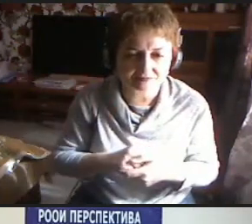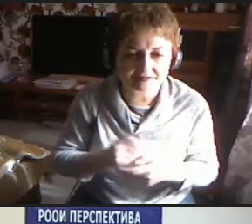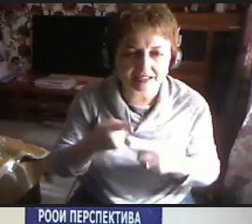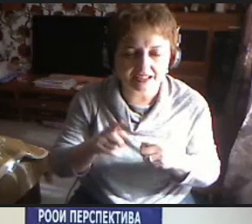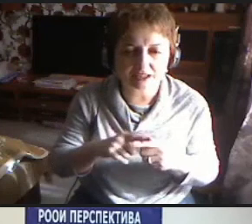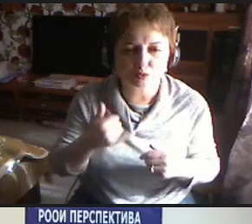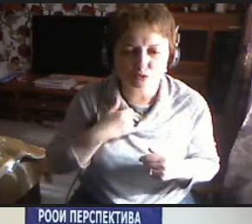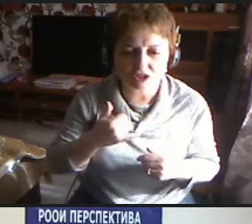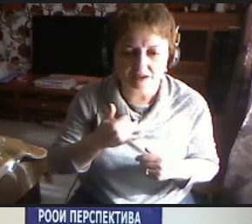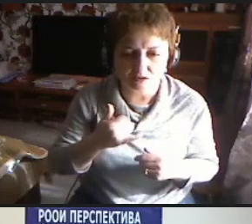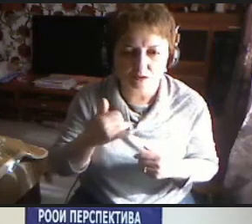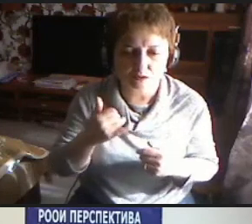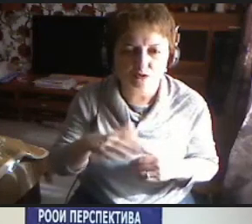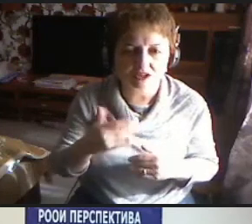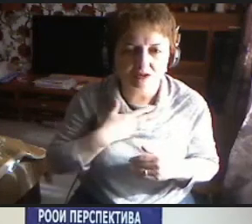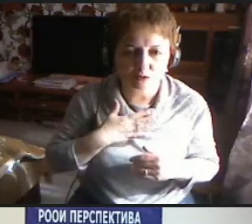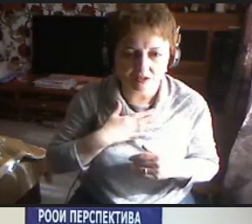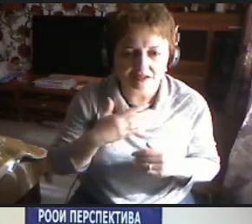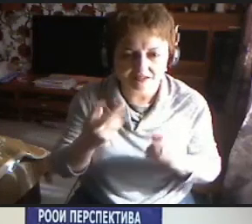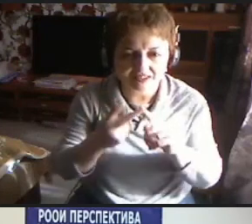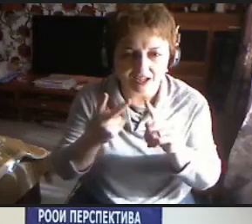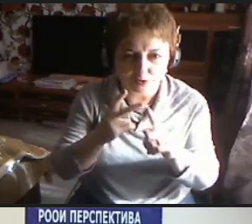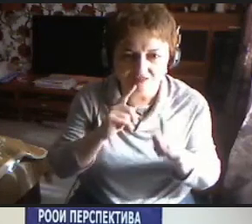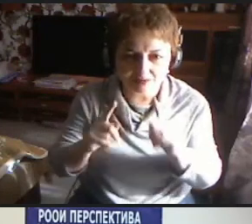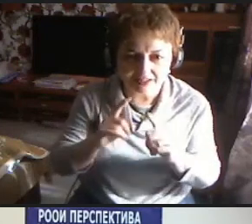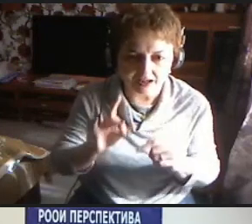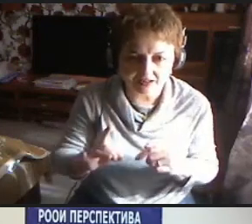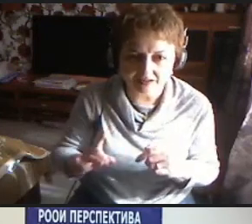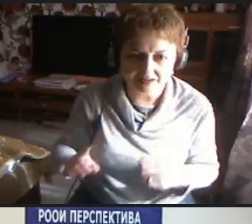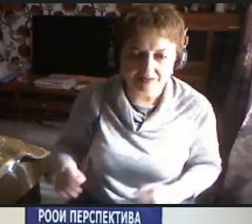Это уже наш второй вебинар.